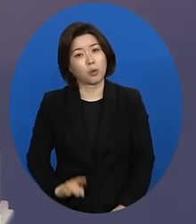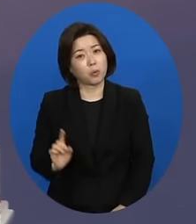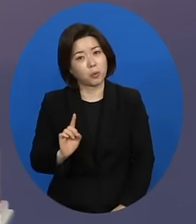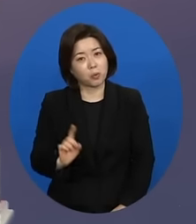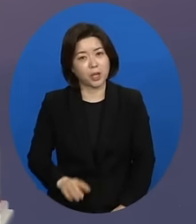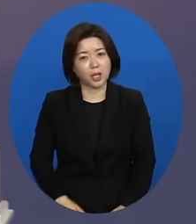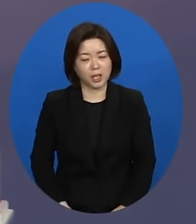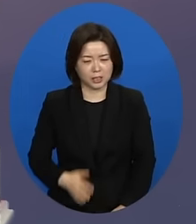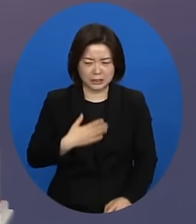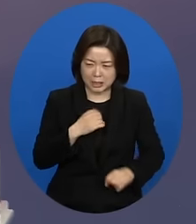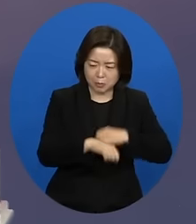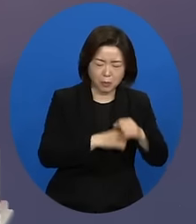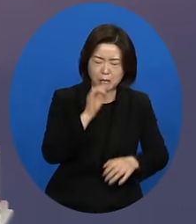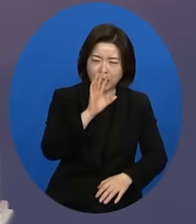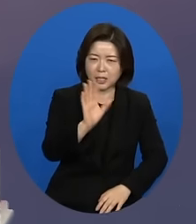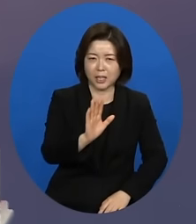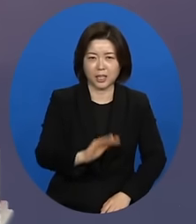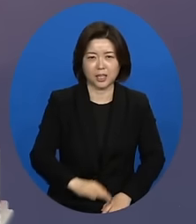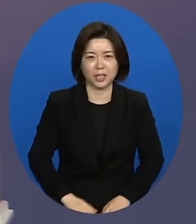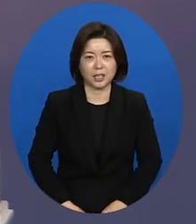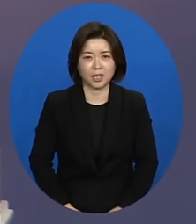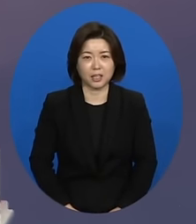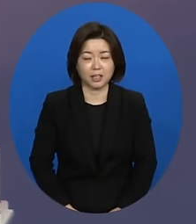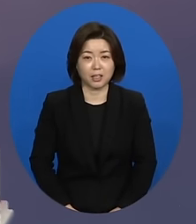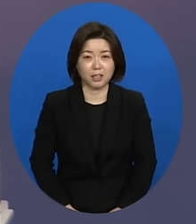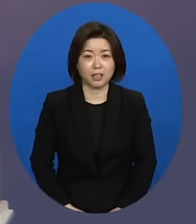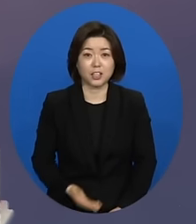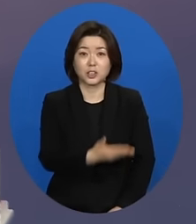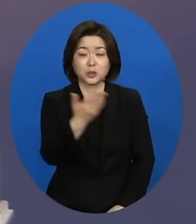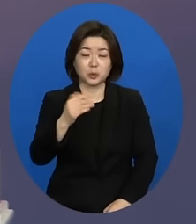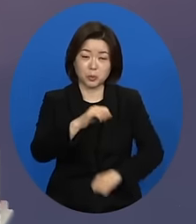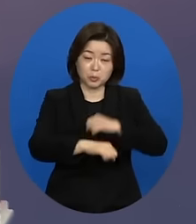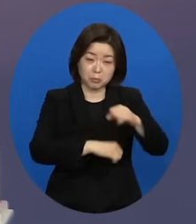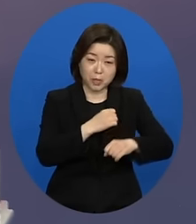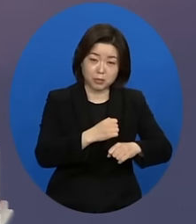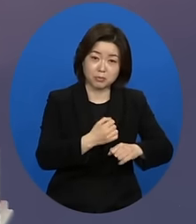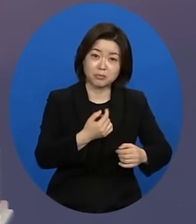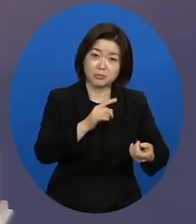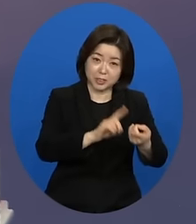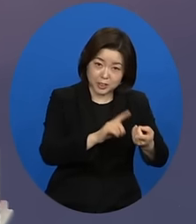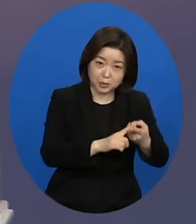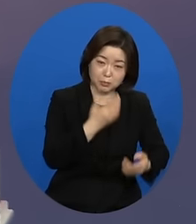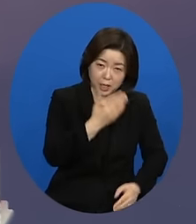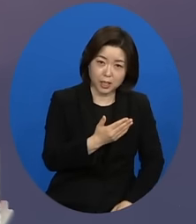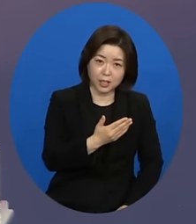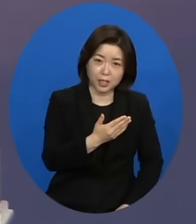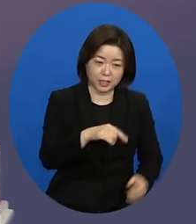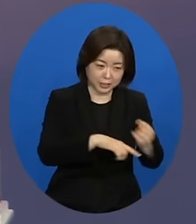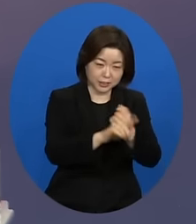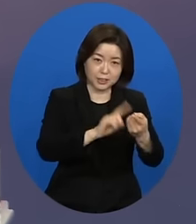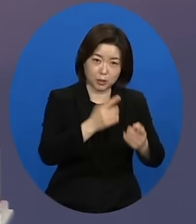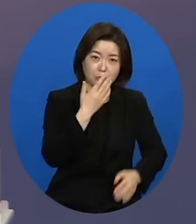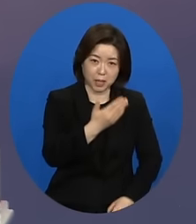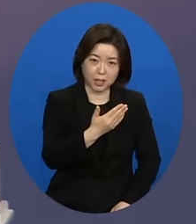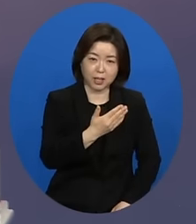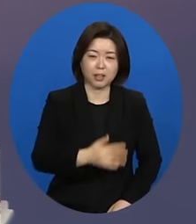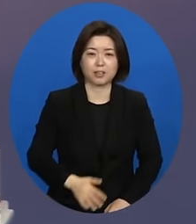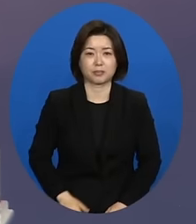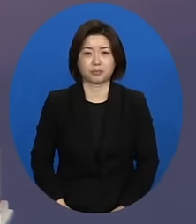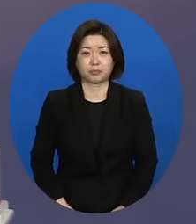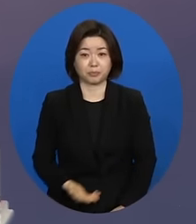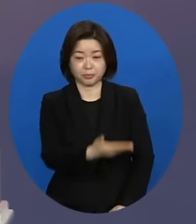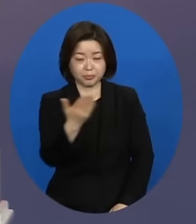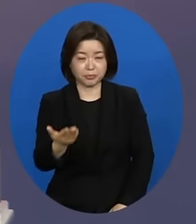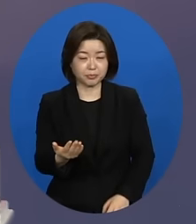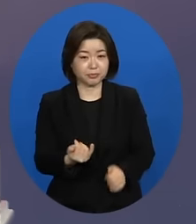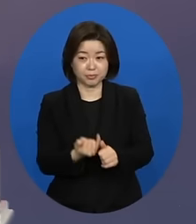내 마음대로 안 되죠. 여러분 마음대로 되세요? 여러분 아내가 남편